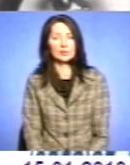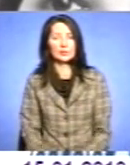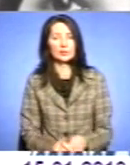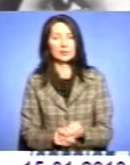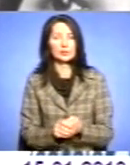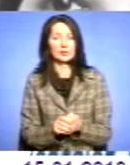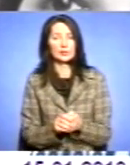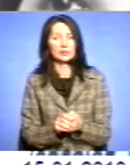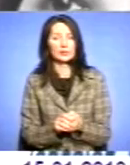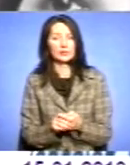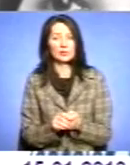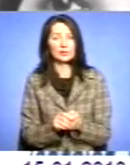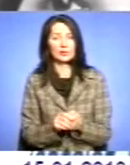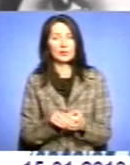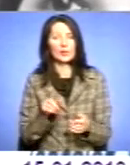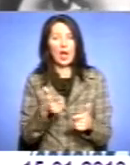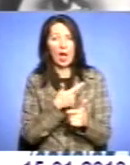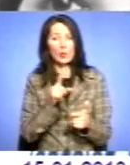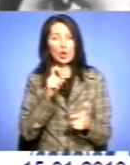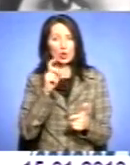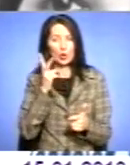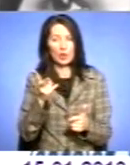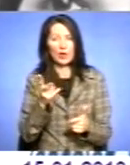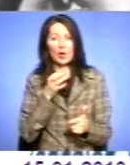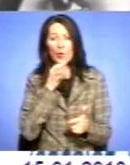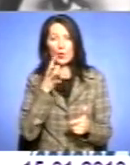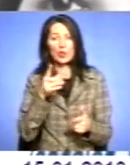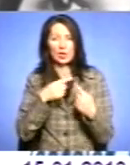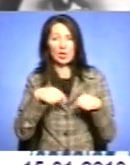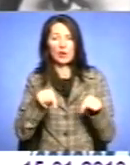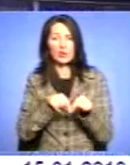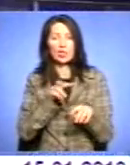067-794-1321 або 102 у будь-який підрозділ міліції.